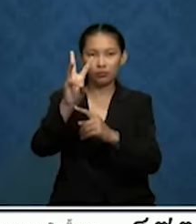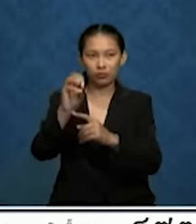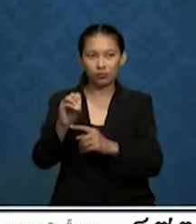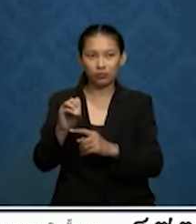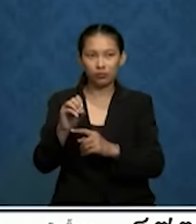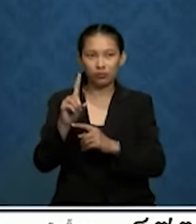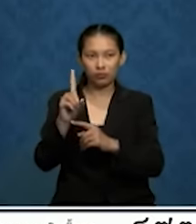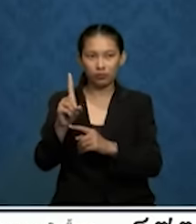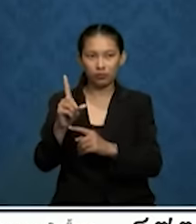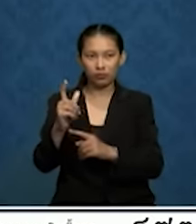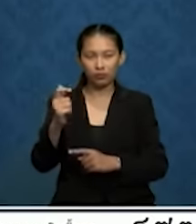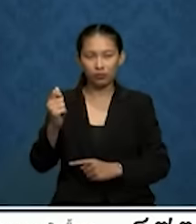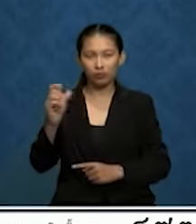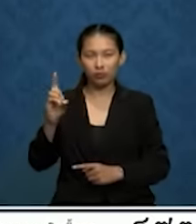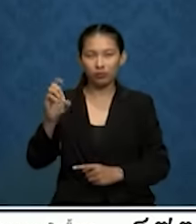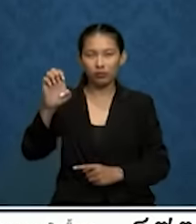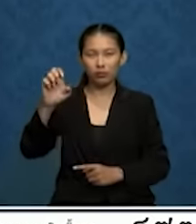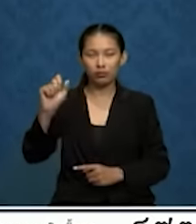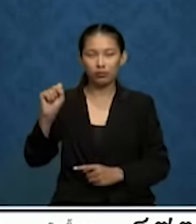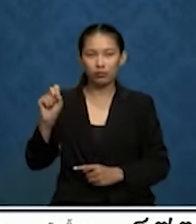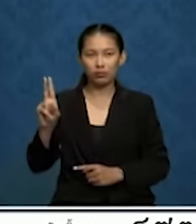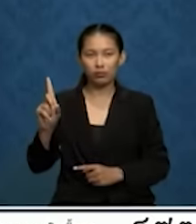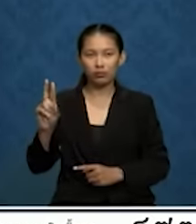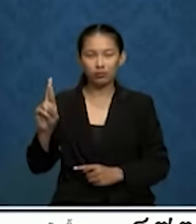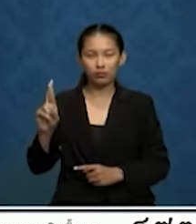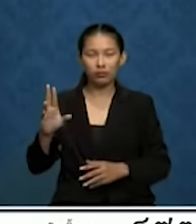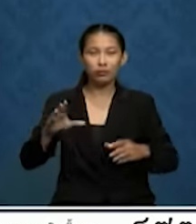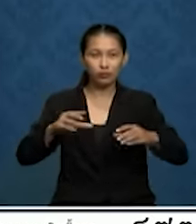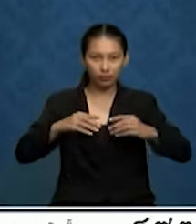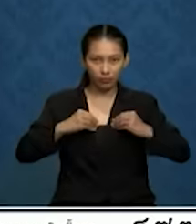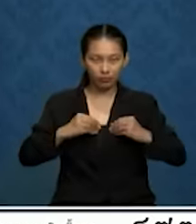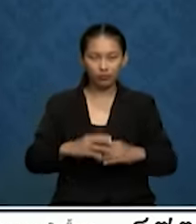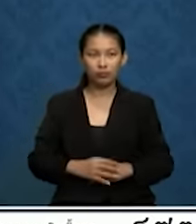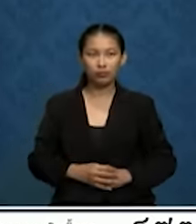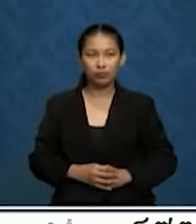461นายอดิสรเพียงเกต เห็นชอบครับ